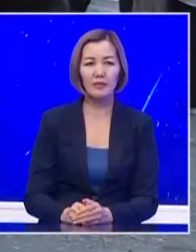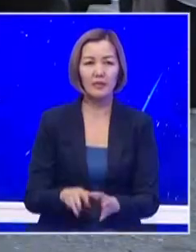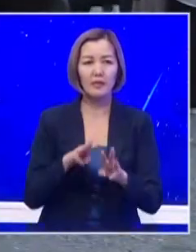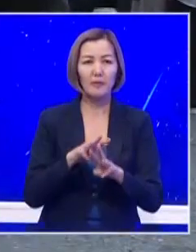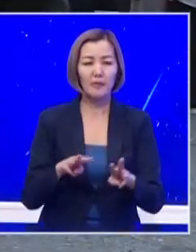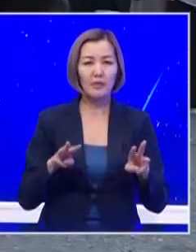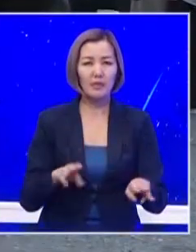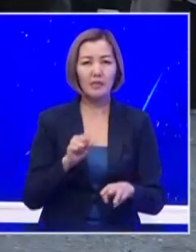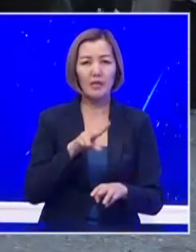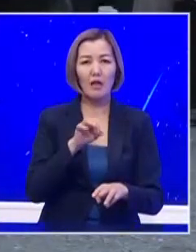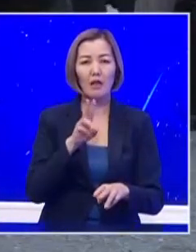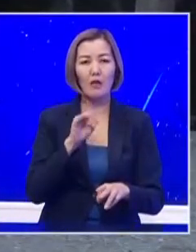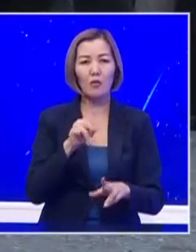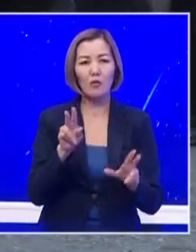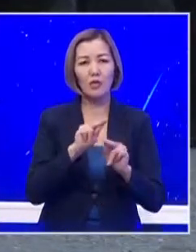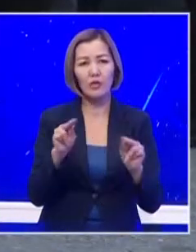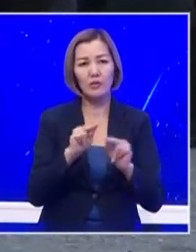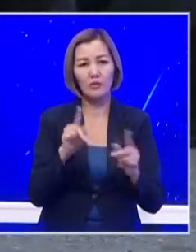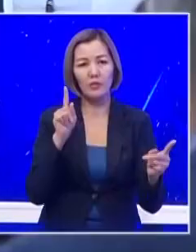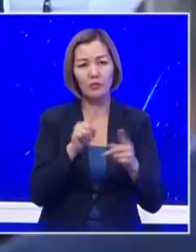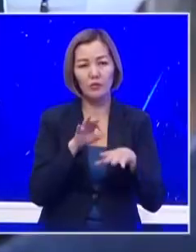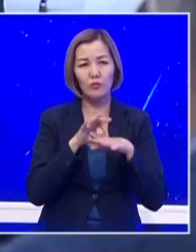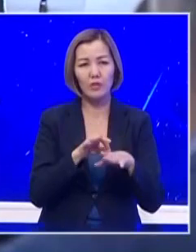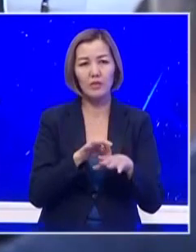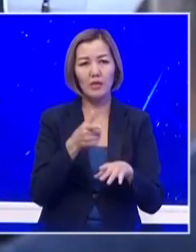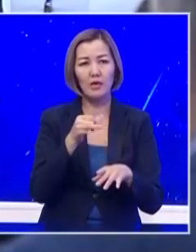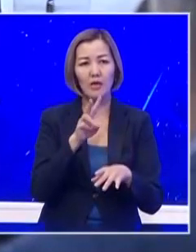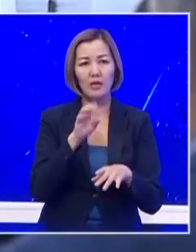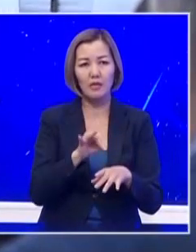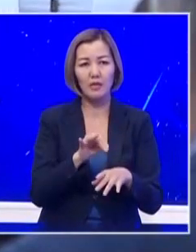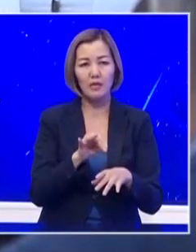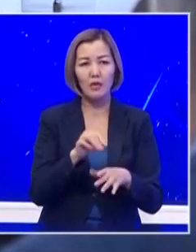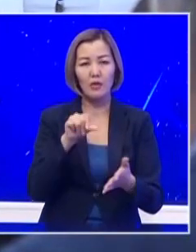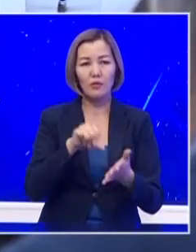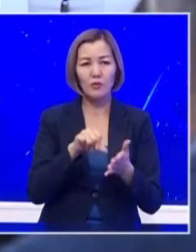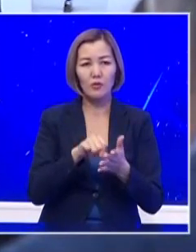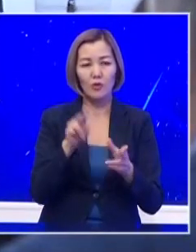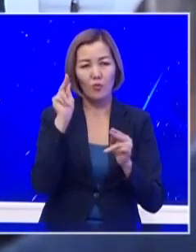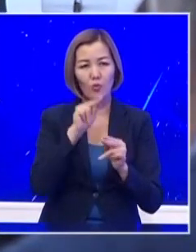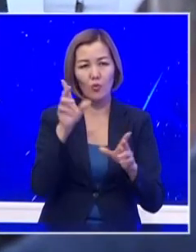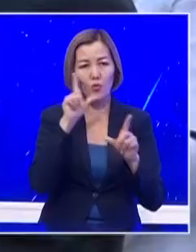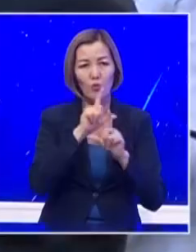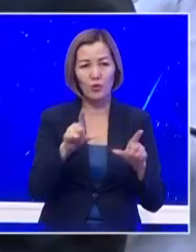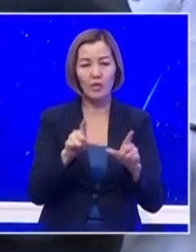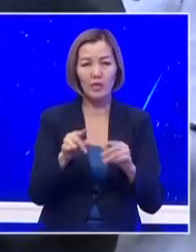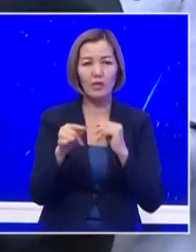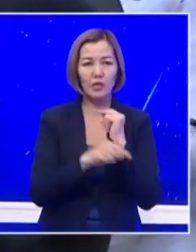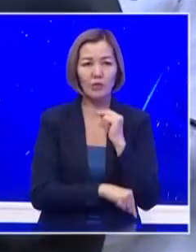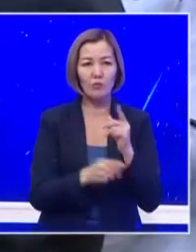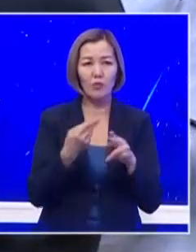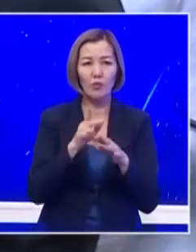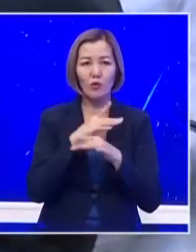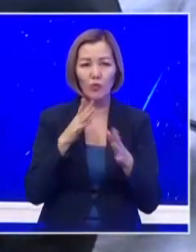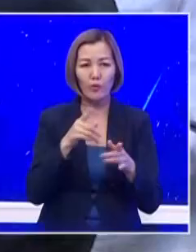Министр Алагөлдік ұстаздармен ашық аспан астында жүздесті. Ғани Бейсенбаев өз сөзінде елдегі оқу ордаларында жемқорлық белең алып